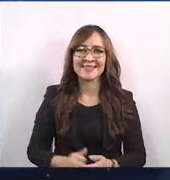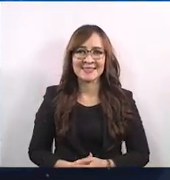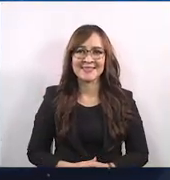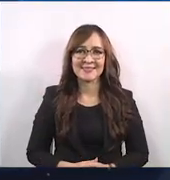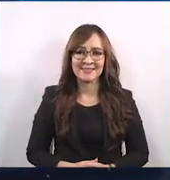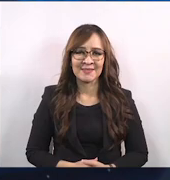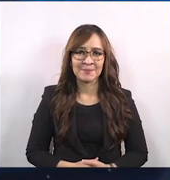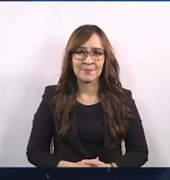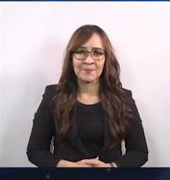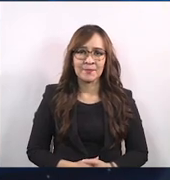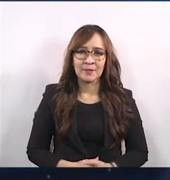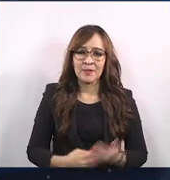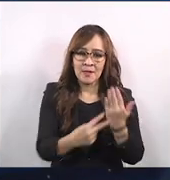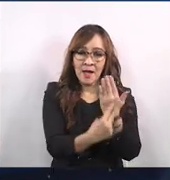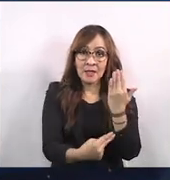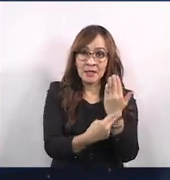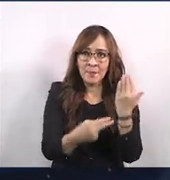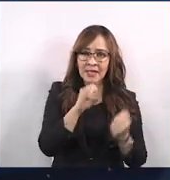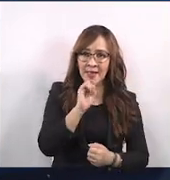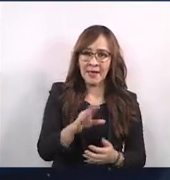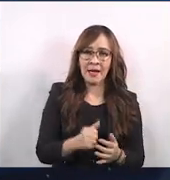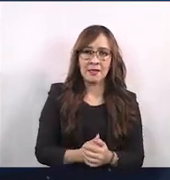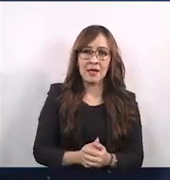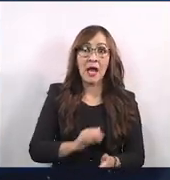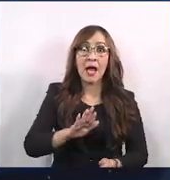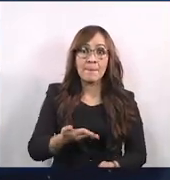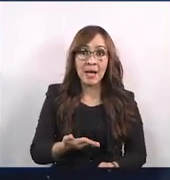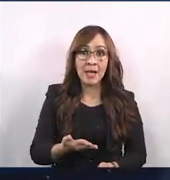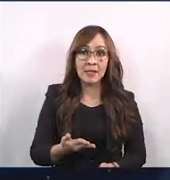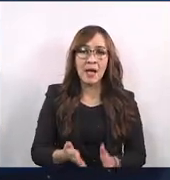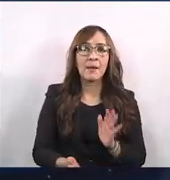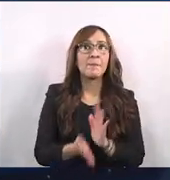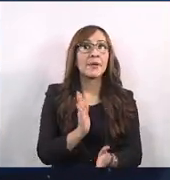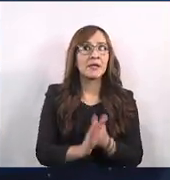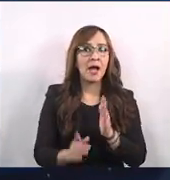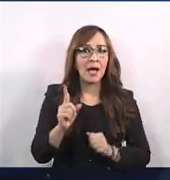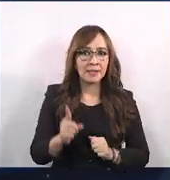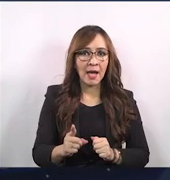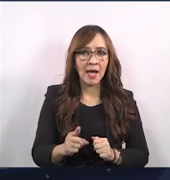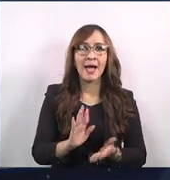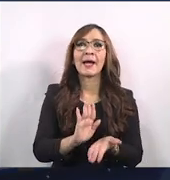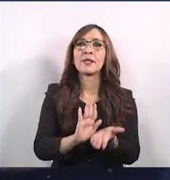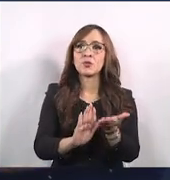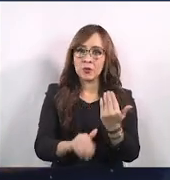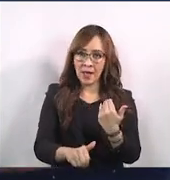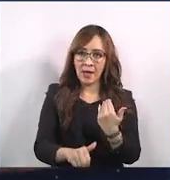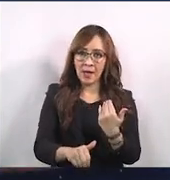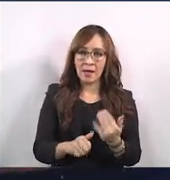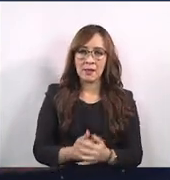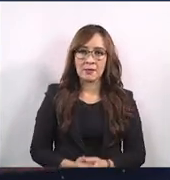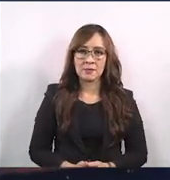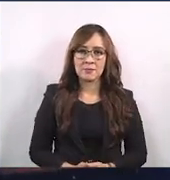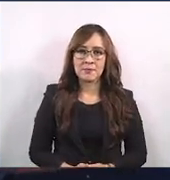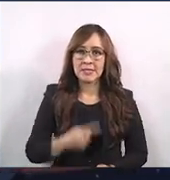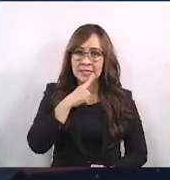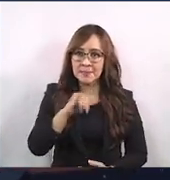Kalau Alkitab bilang apa yang pernah ada akan terulang seperti awal dunia akan terjadi